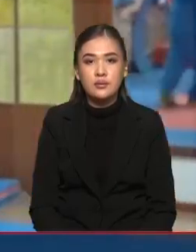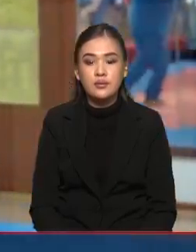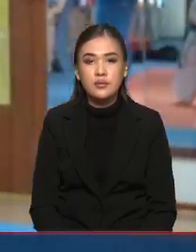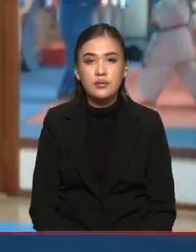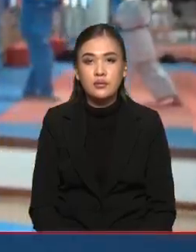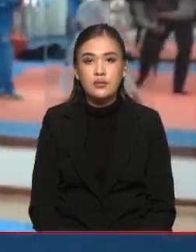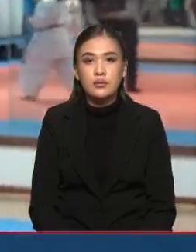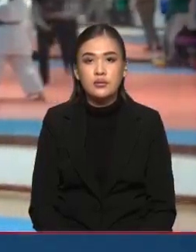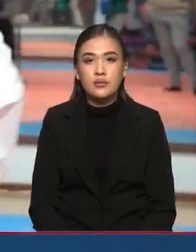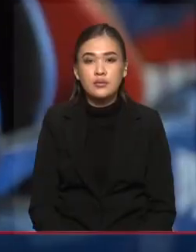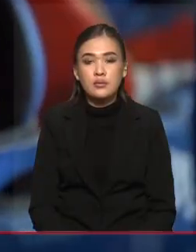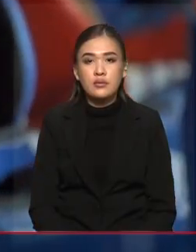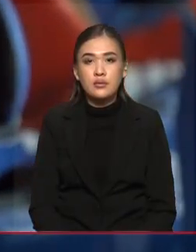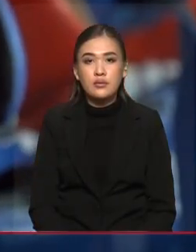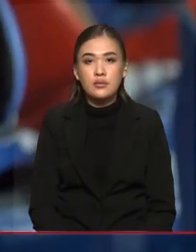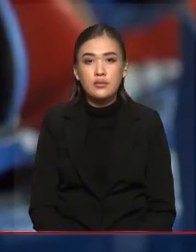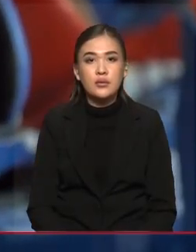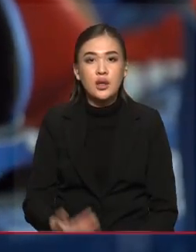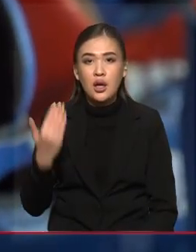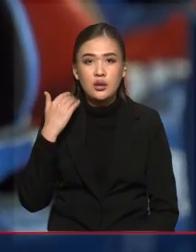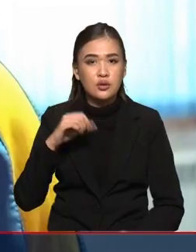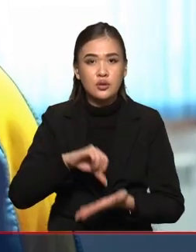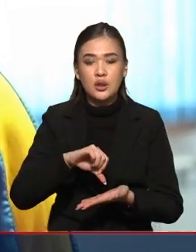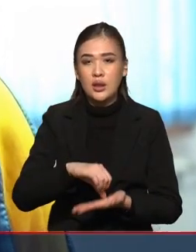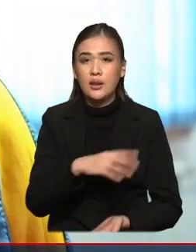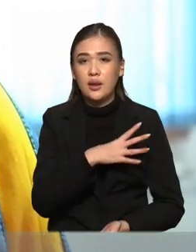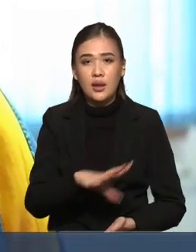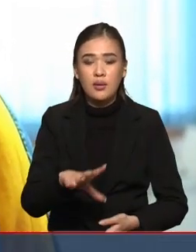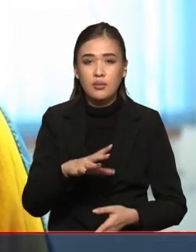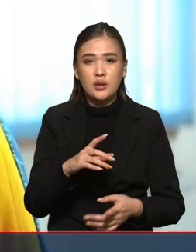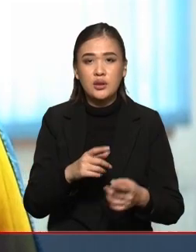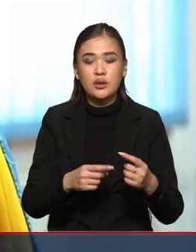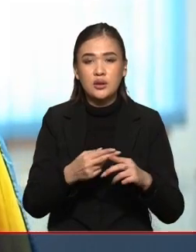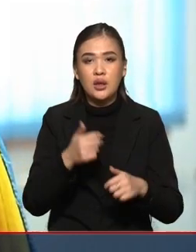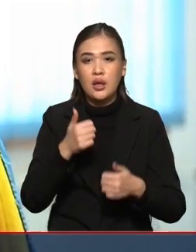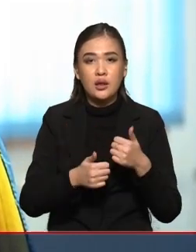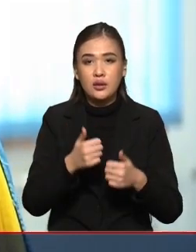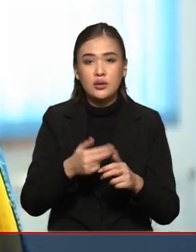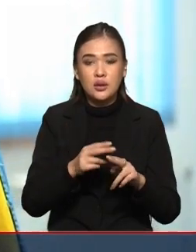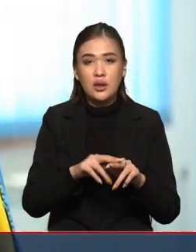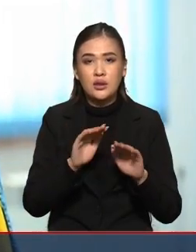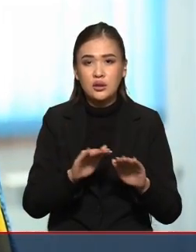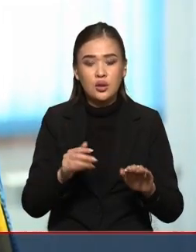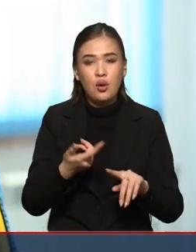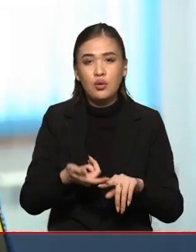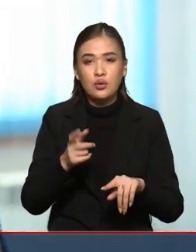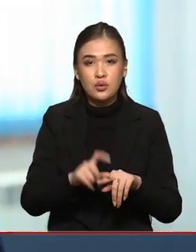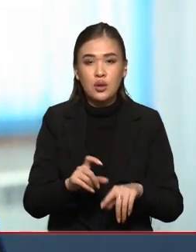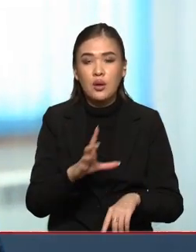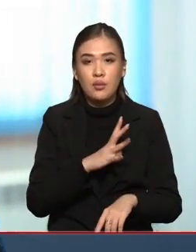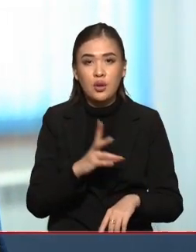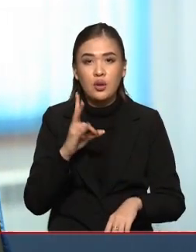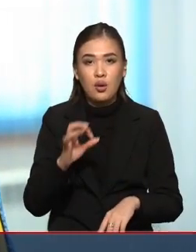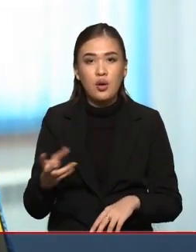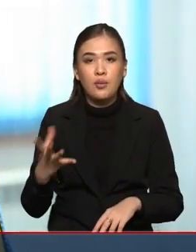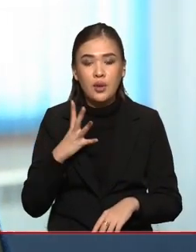Молодец, хорошо, молодец. Раньше она не участвовала в соревнованиях, так как успеха добиться с такими детьми очень сложно. Но она ездила